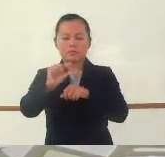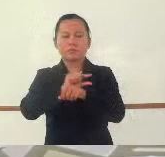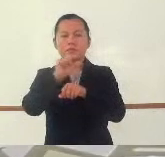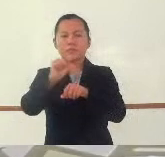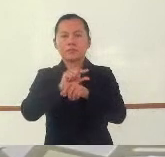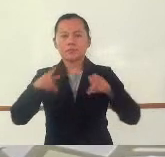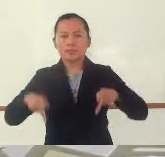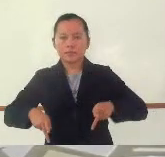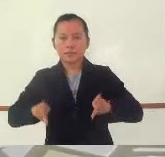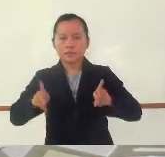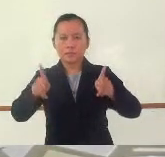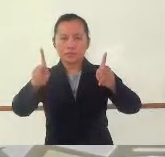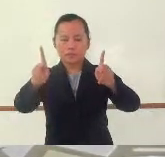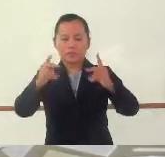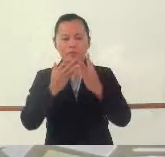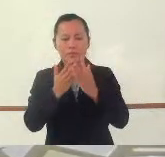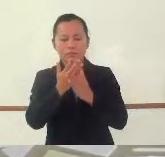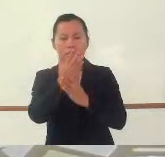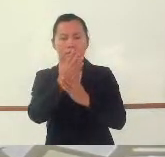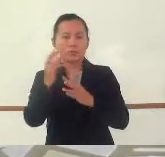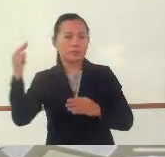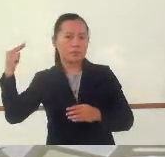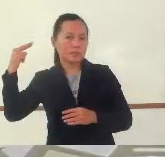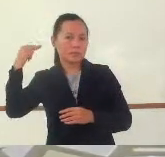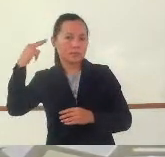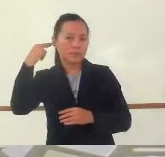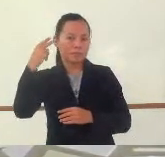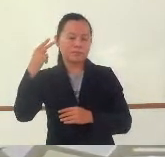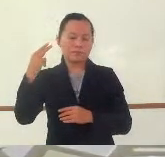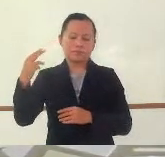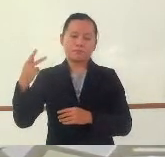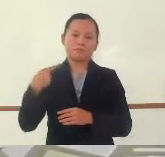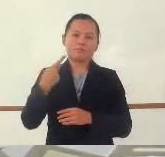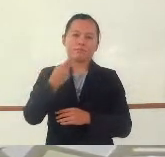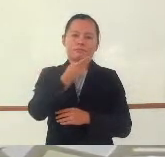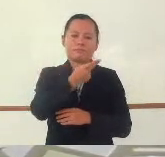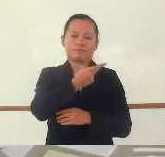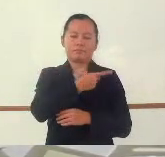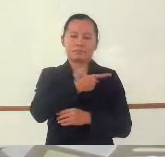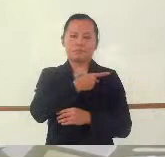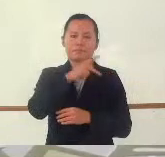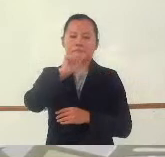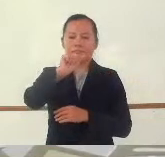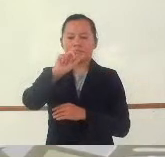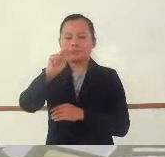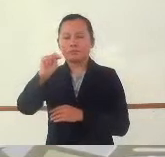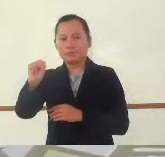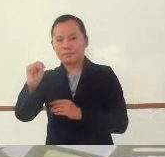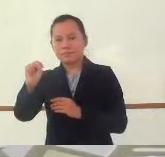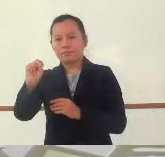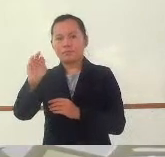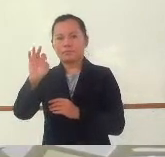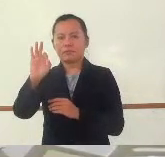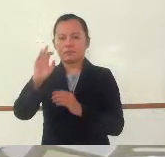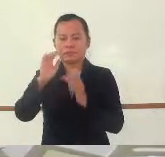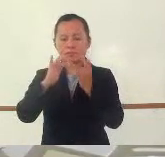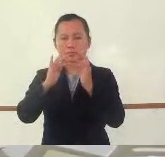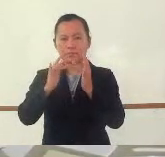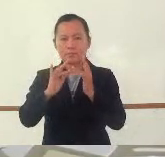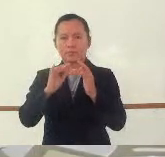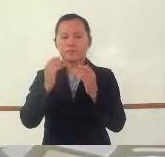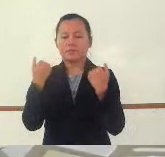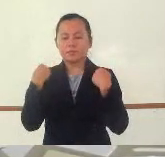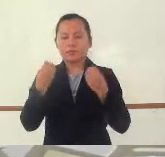kesempatan-kesempatan melalui kegiatan radio, kegiatan online ini yang banyak membantu saya rasa kita